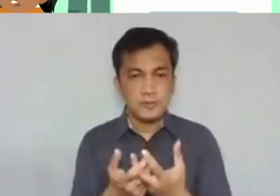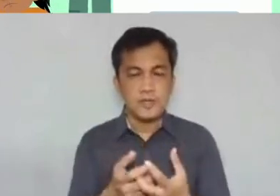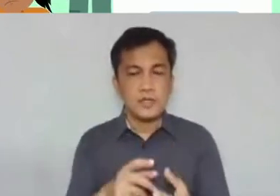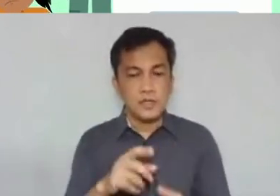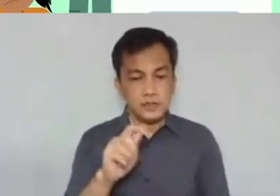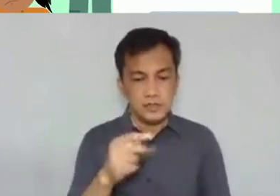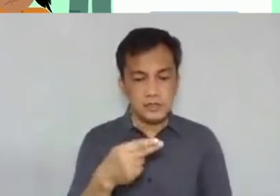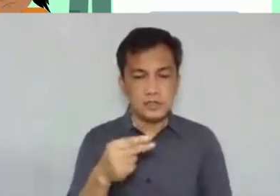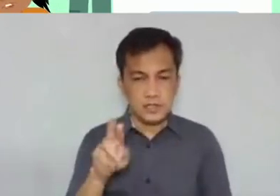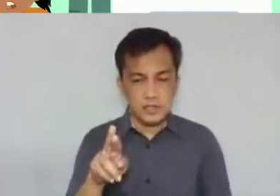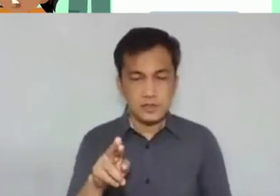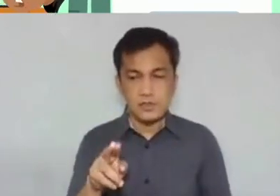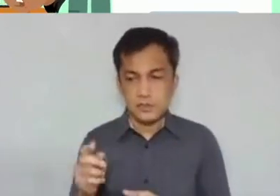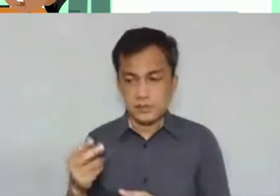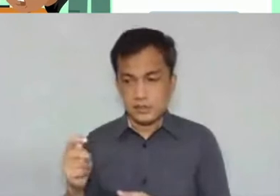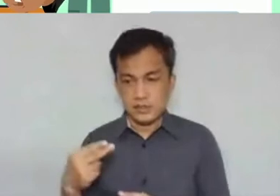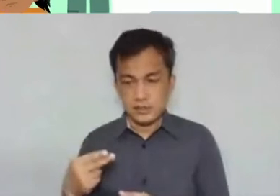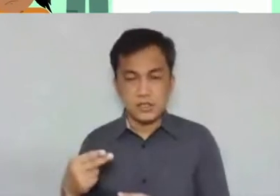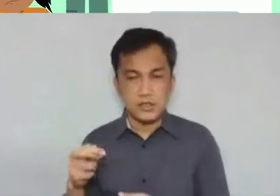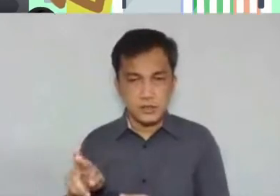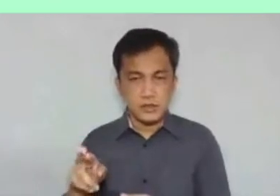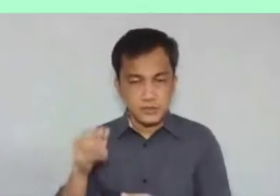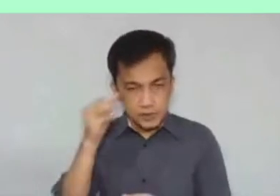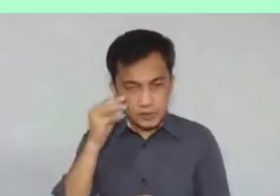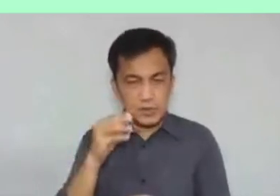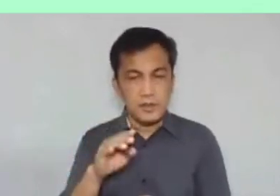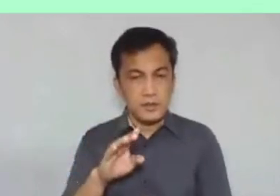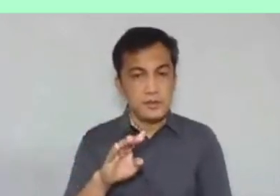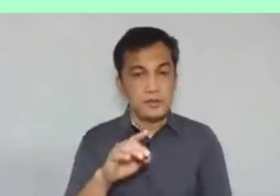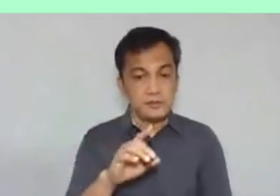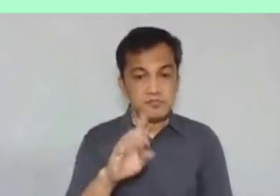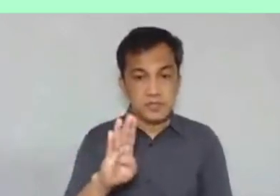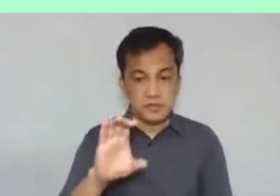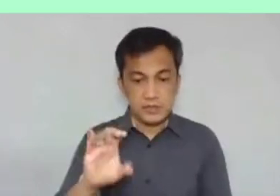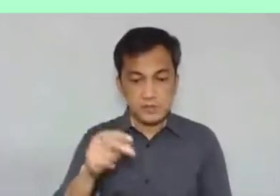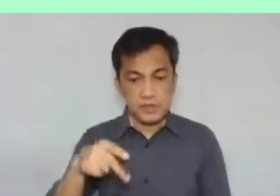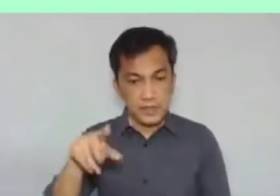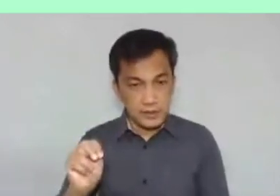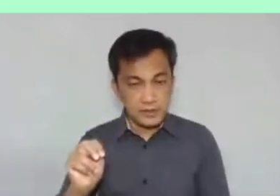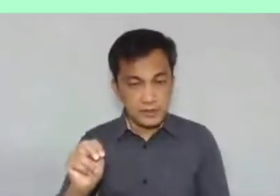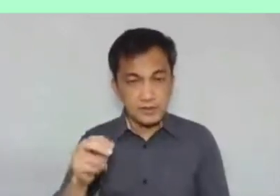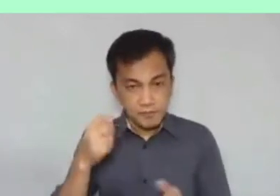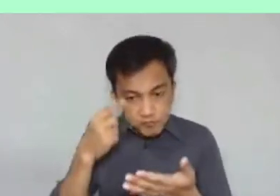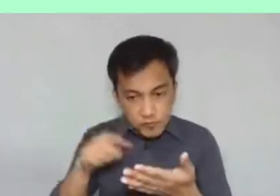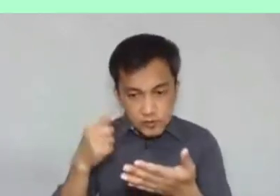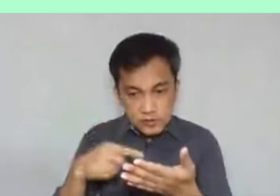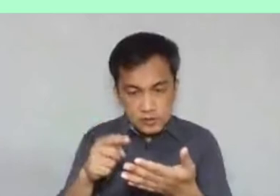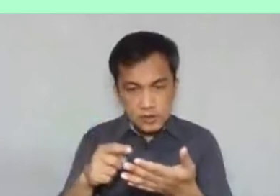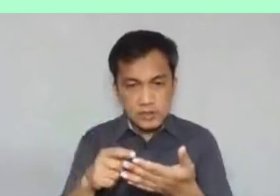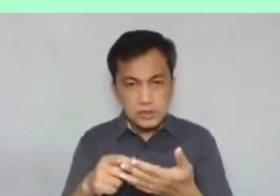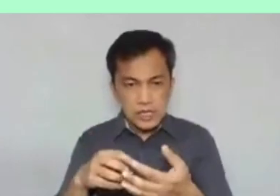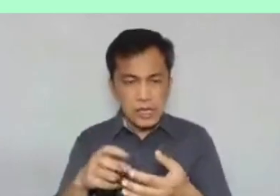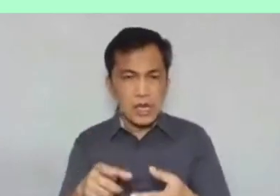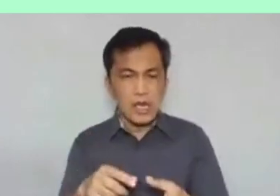sa kanyang EHR sa PCPN. Sa unang inspeksyon ng mga sugat ni Juana, inisip ng